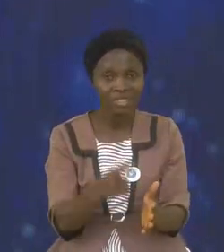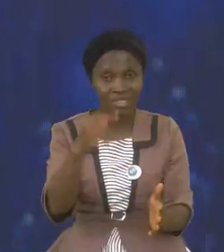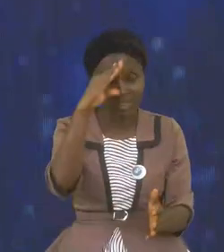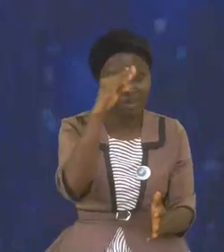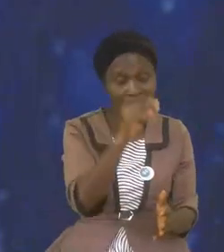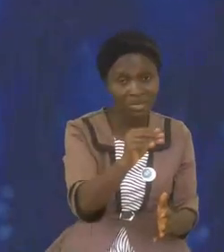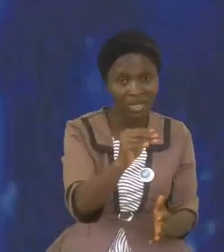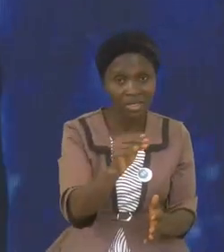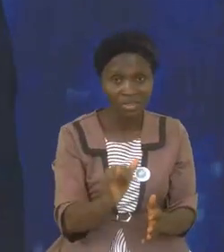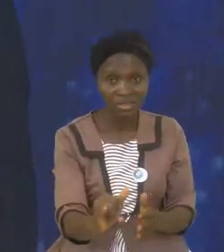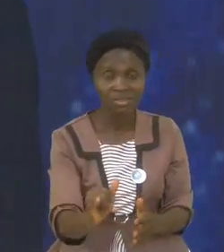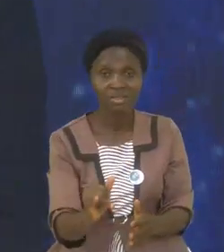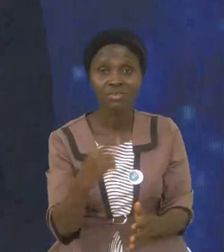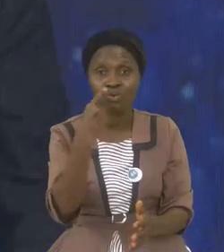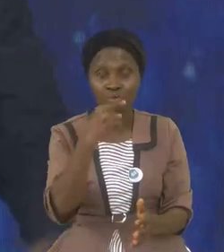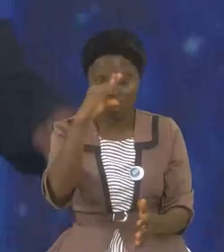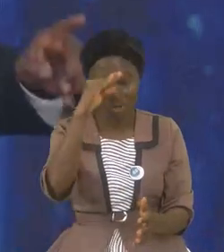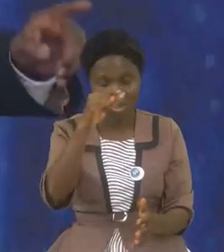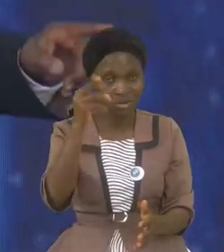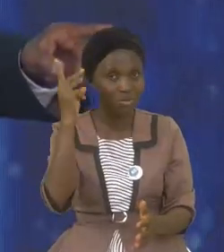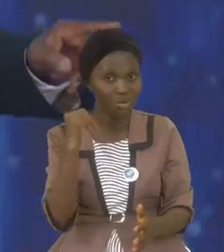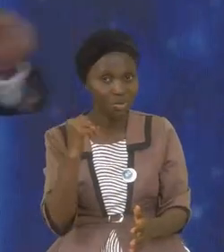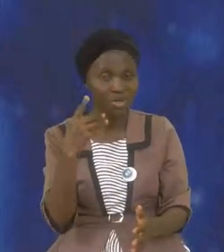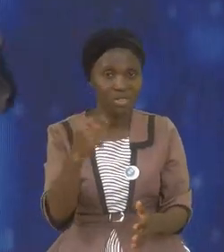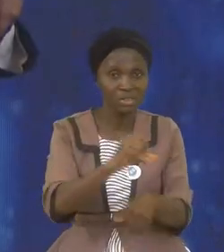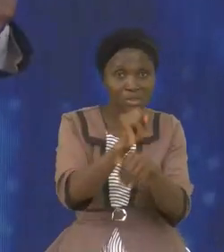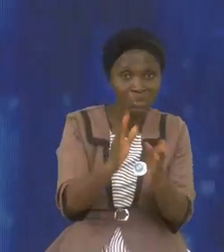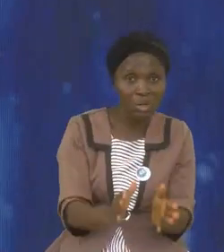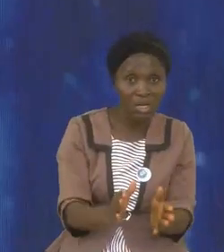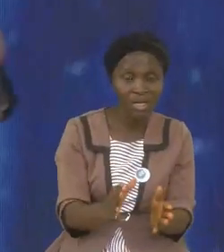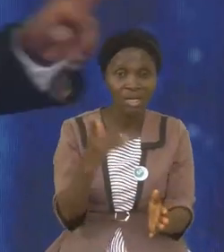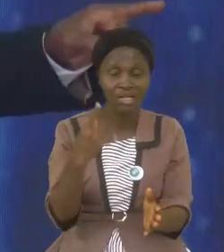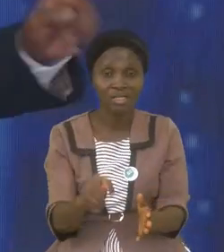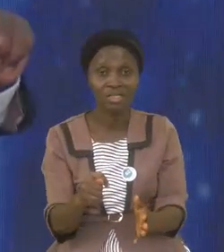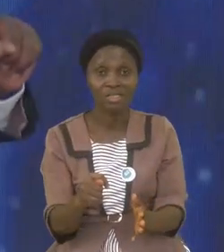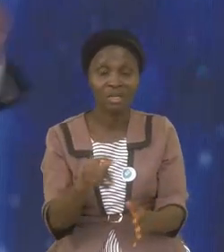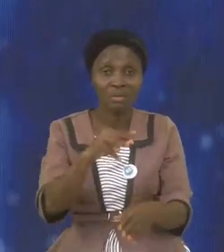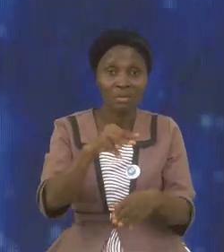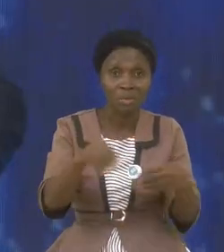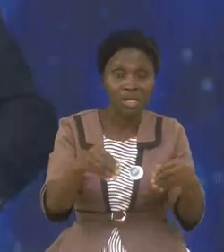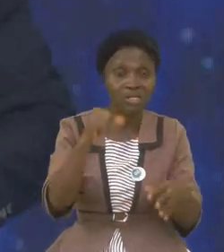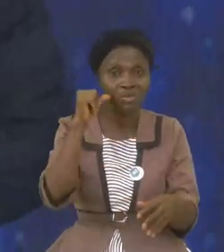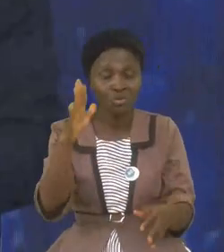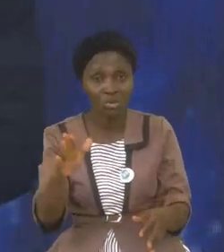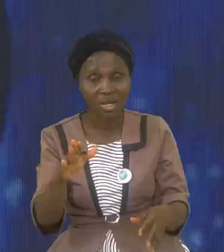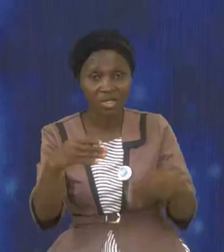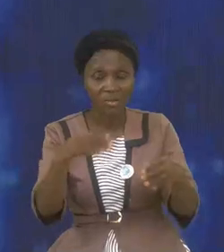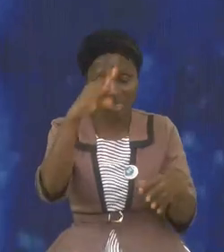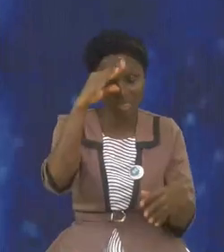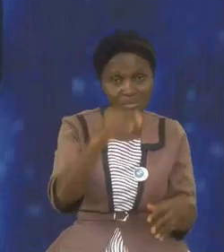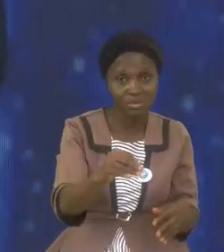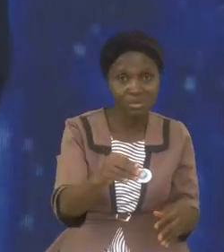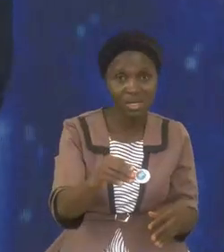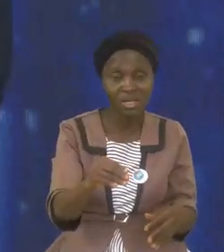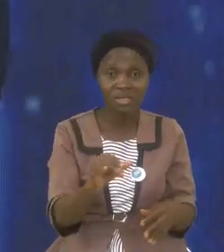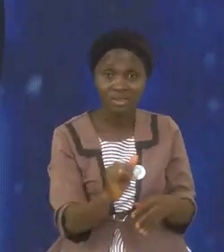la femme, la demeure qui elle est toujours, l'homme, les ouvriers, les employés, les